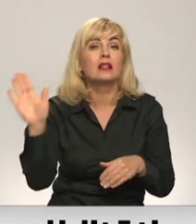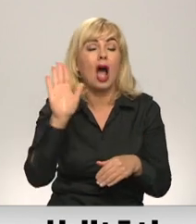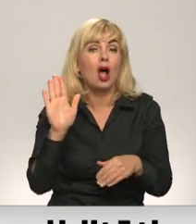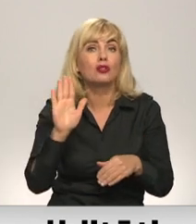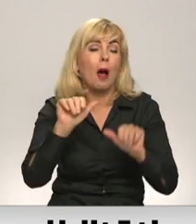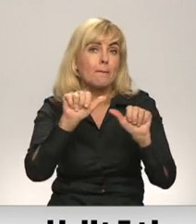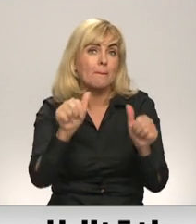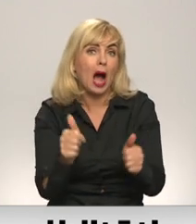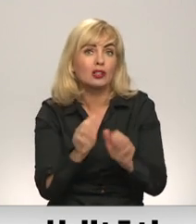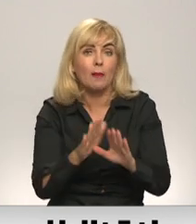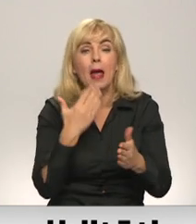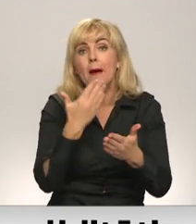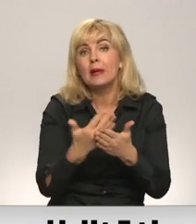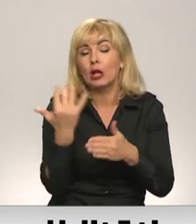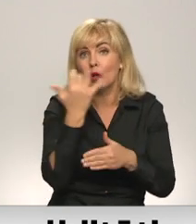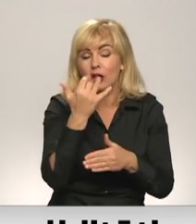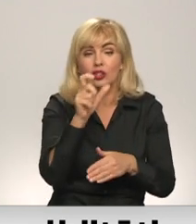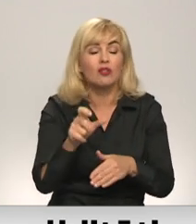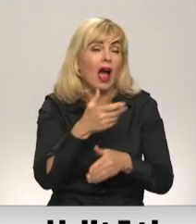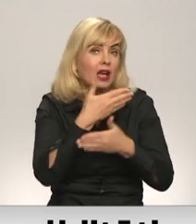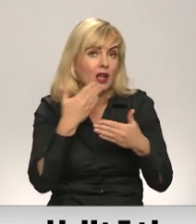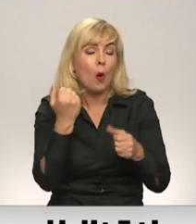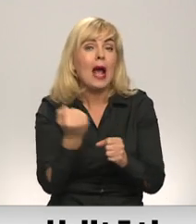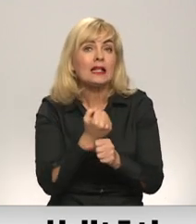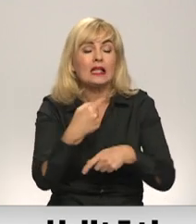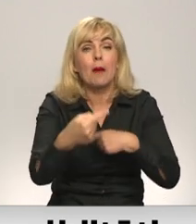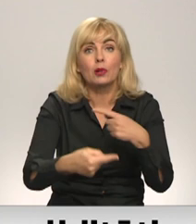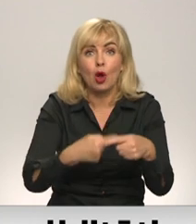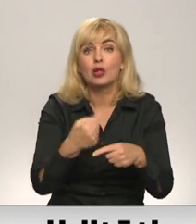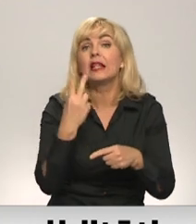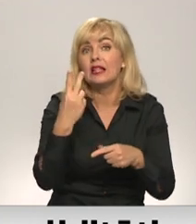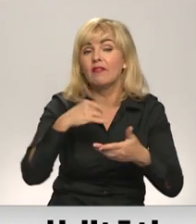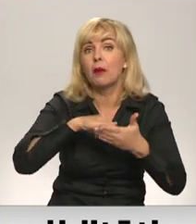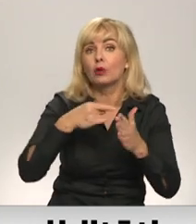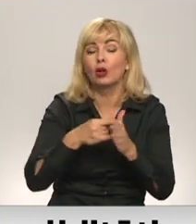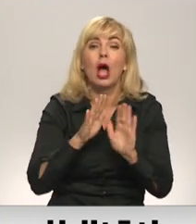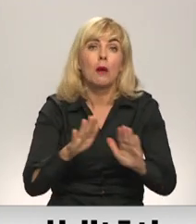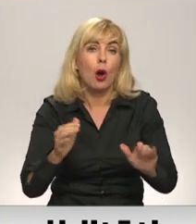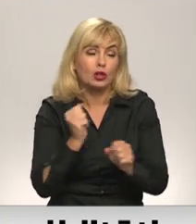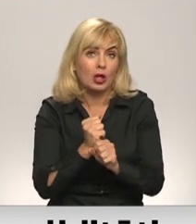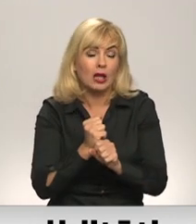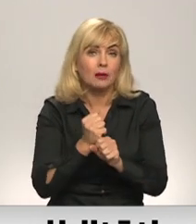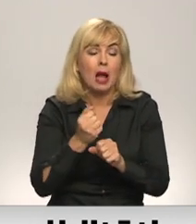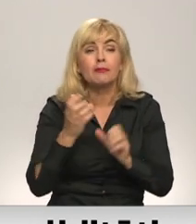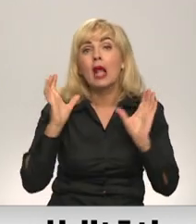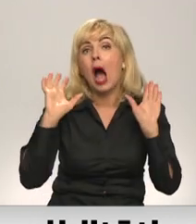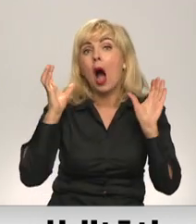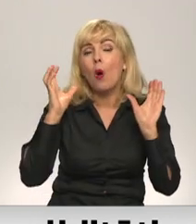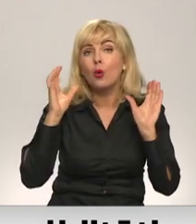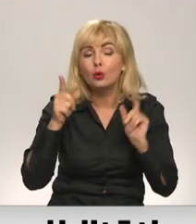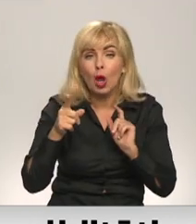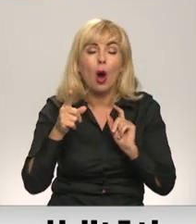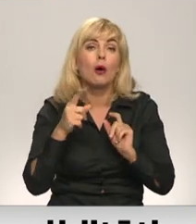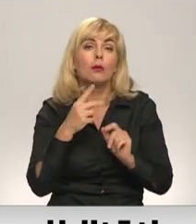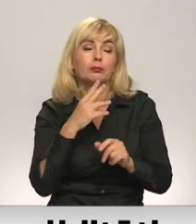īpašu piedāvājumu neredzīgiem cilvēkiem nav, taču izstrādes procesā ir 2 projekti. Muzejs strādā pie audio projektiem, kas ļauj pieredzēt